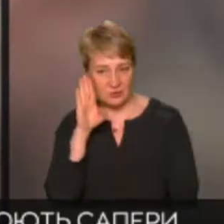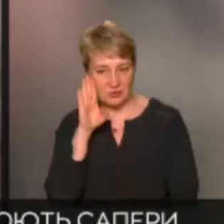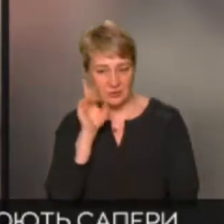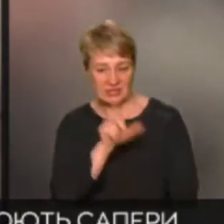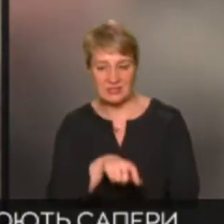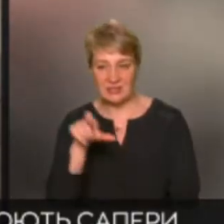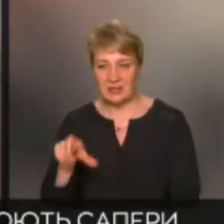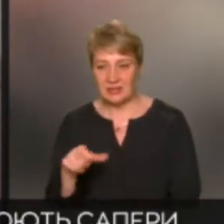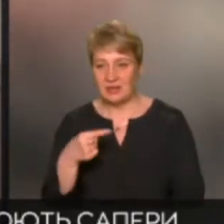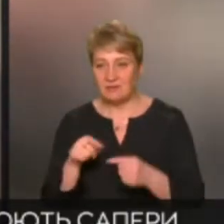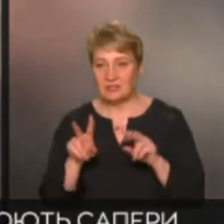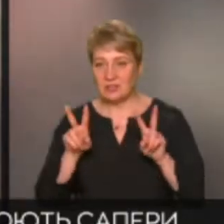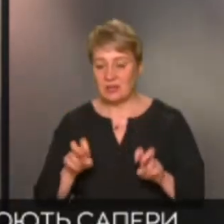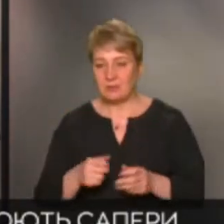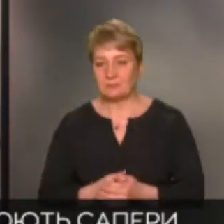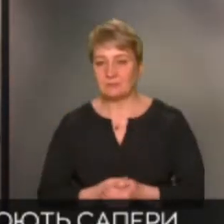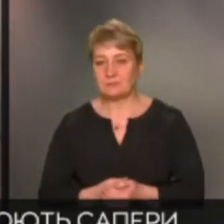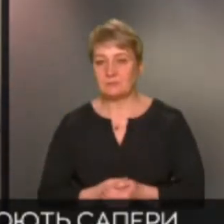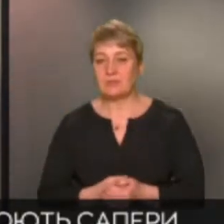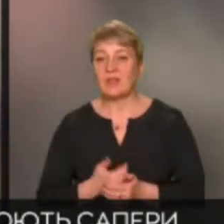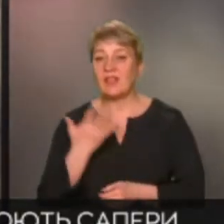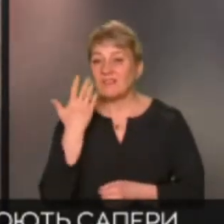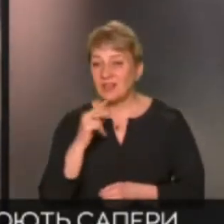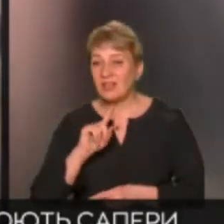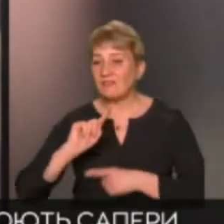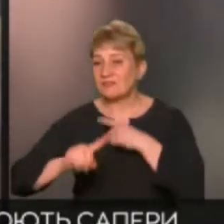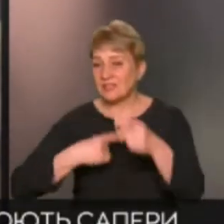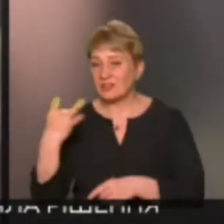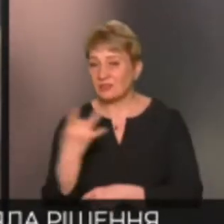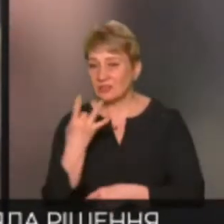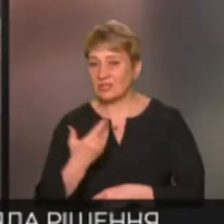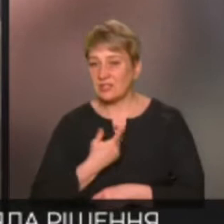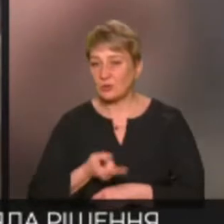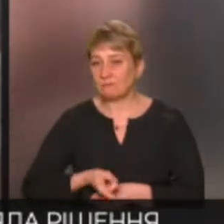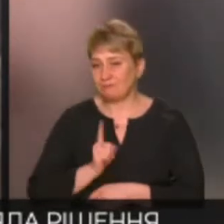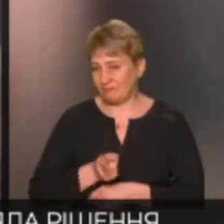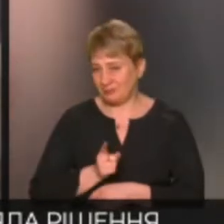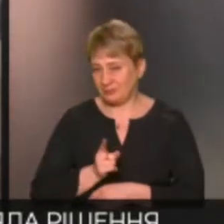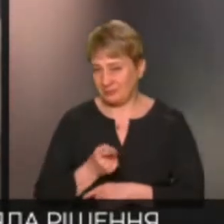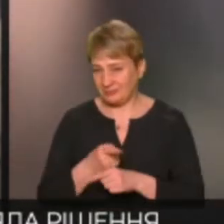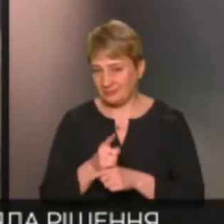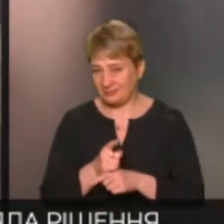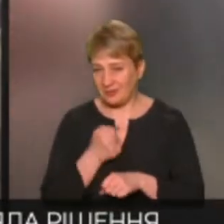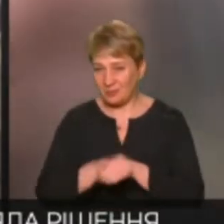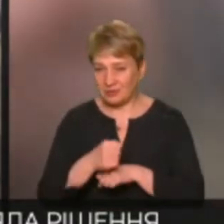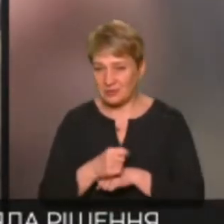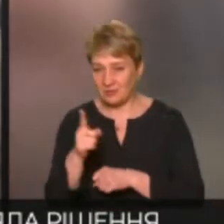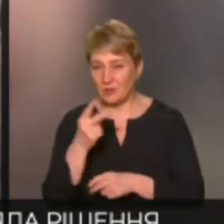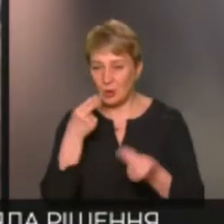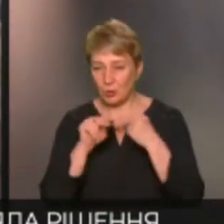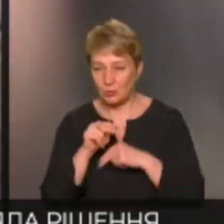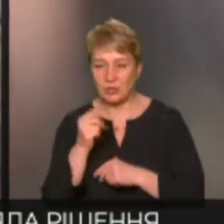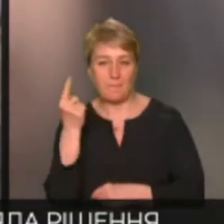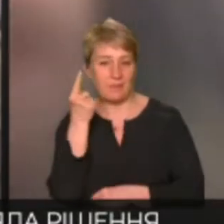у більшій степені. Ви коли наступний раз захочете своїми дракончиками погуляти, то ви дуже файно подумайте, щоб